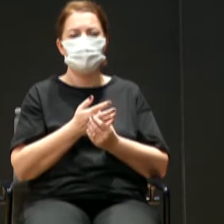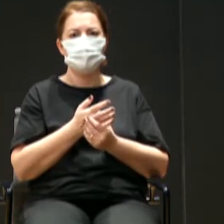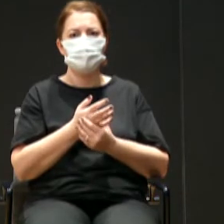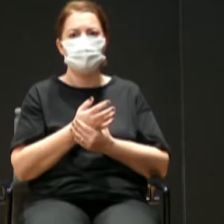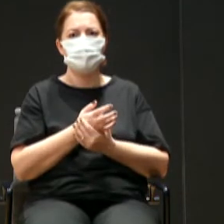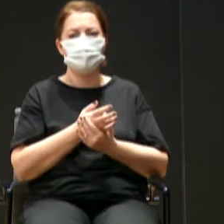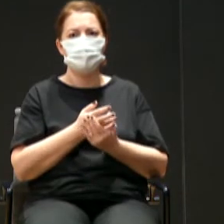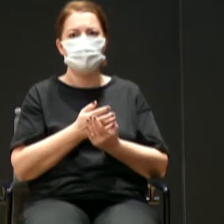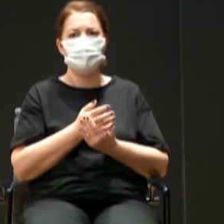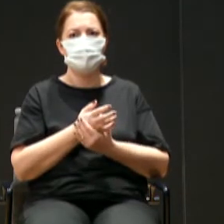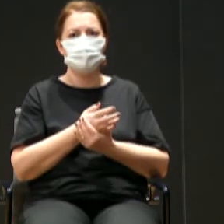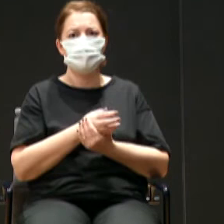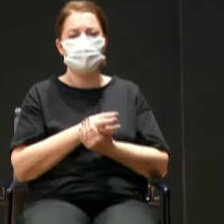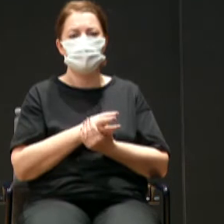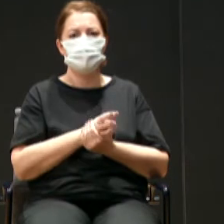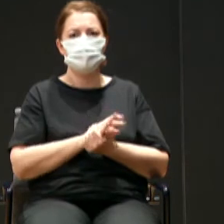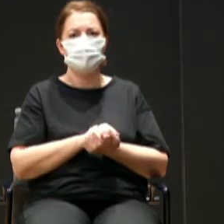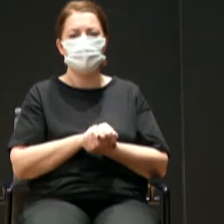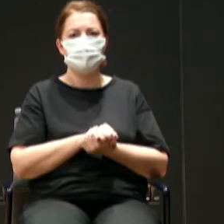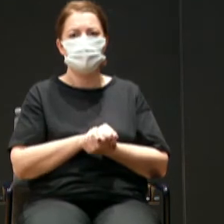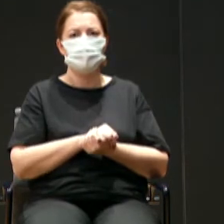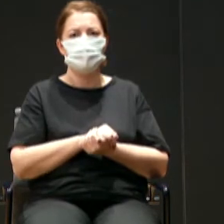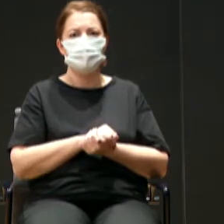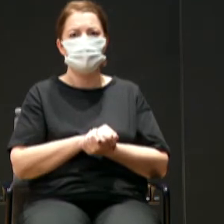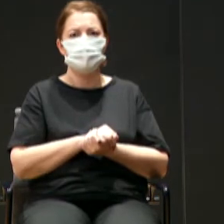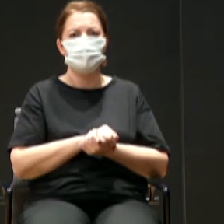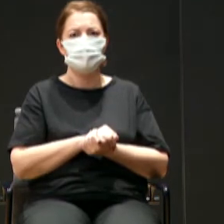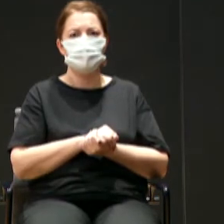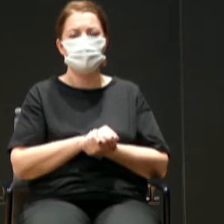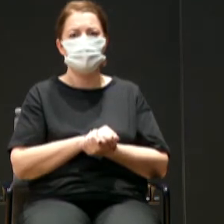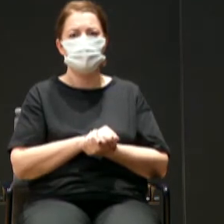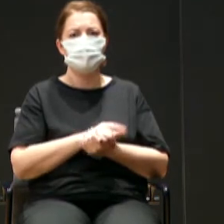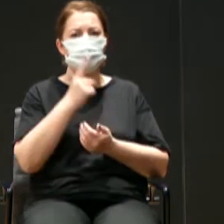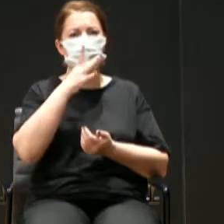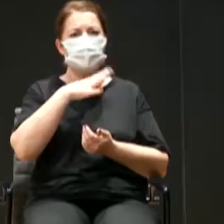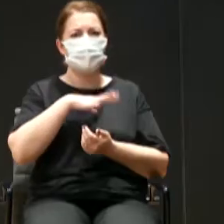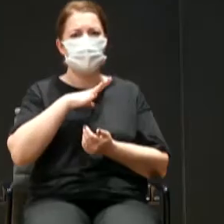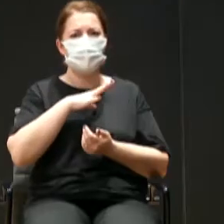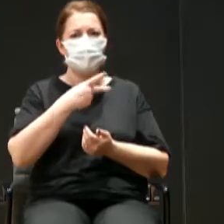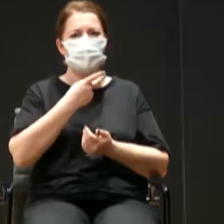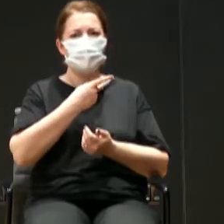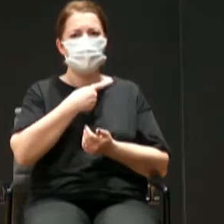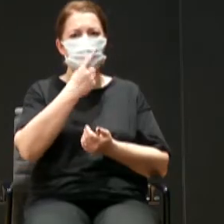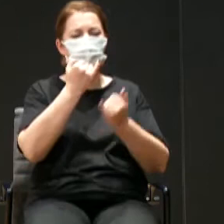bir talep önerge var. Önerge veremezsiniz. Yok, yok, bir talep var. Gündem bitti. Bir talep var, onu söyleyeyim. Çünkü bize bunu söylemişti genç kardeşlerimiz.